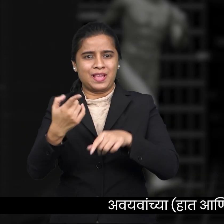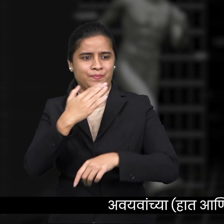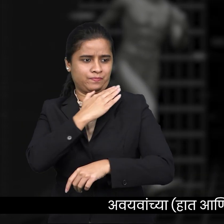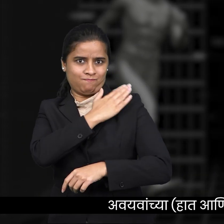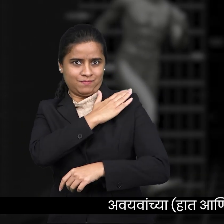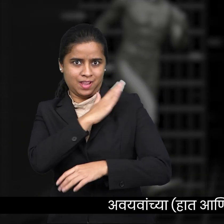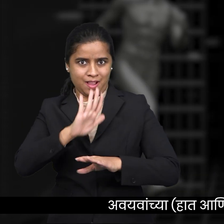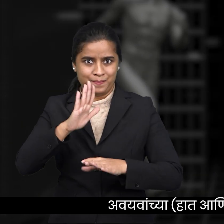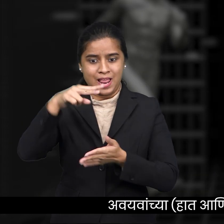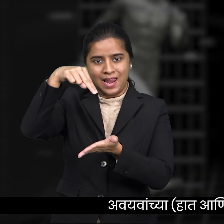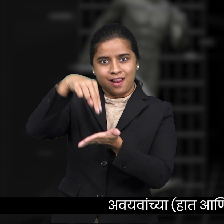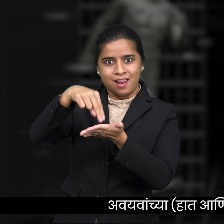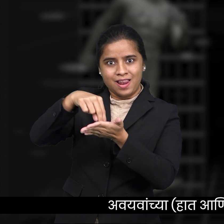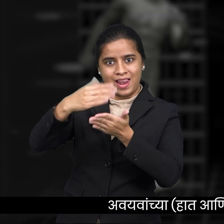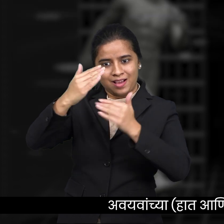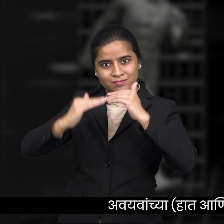बनलेला असतो.